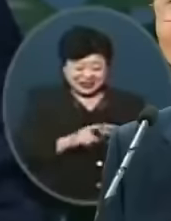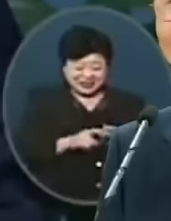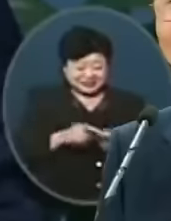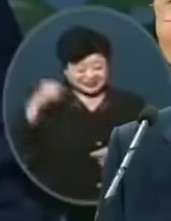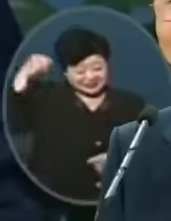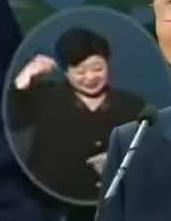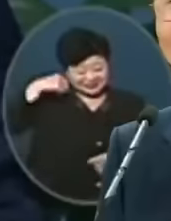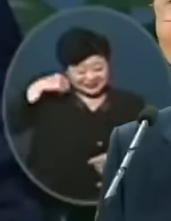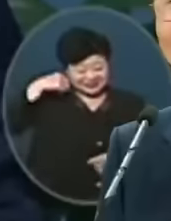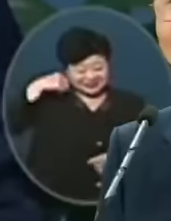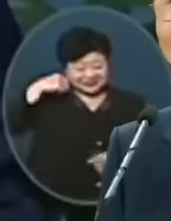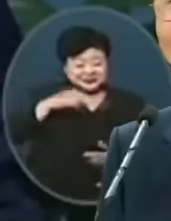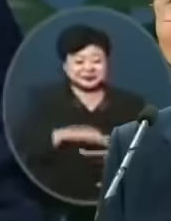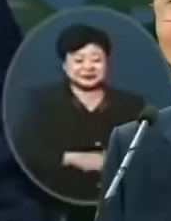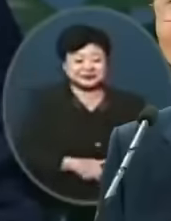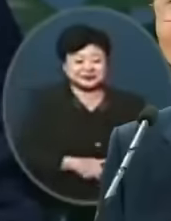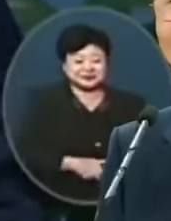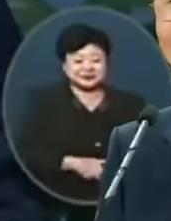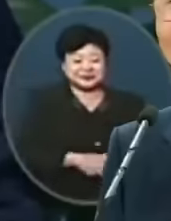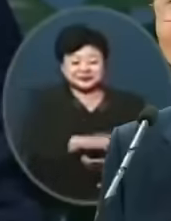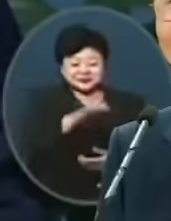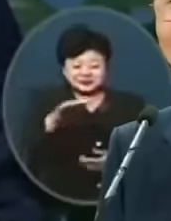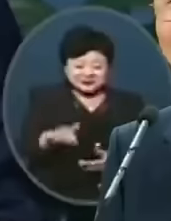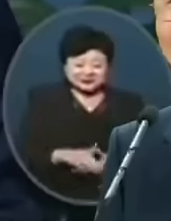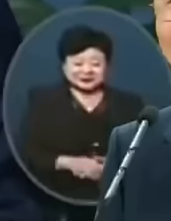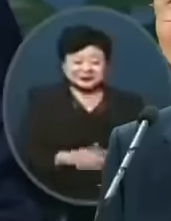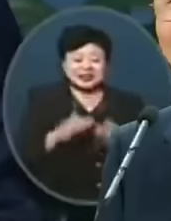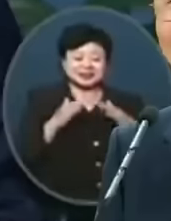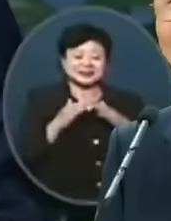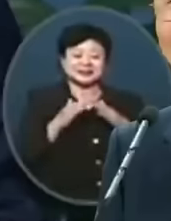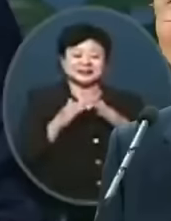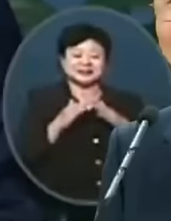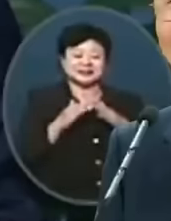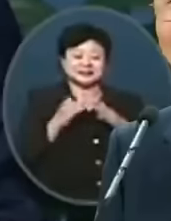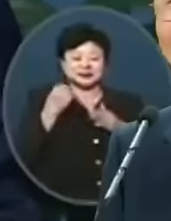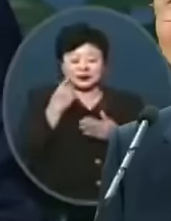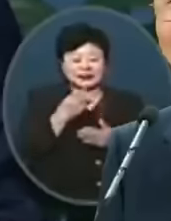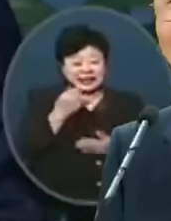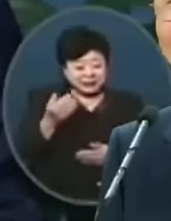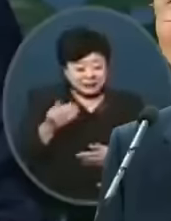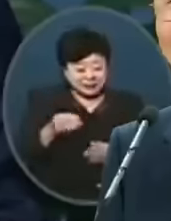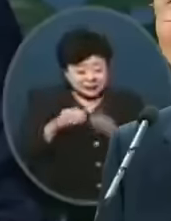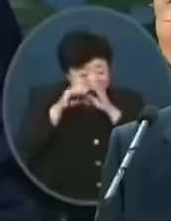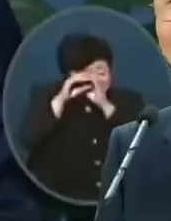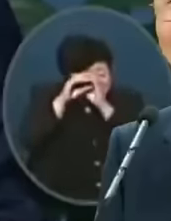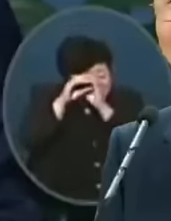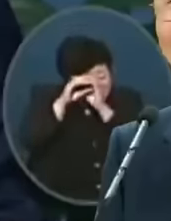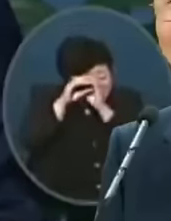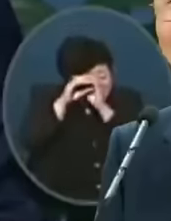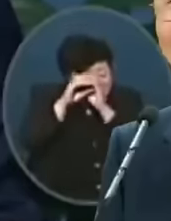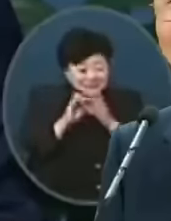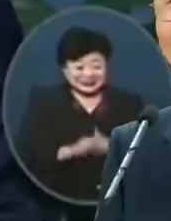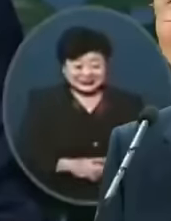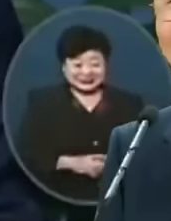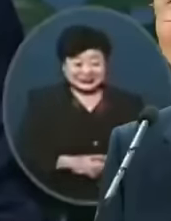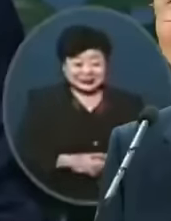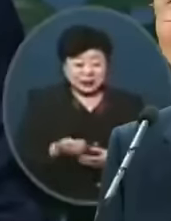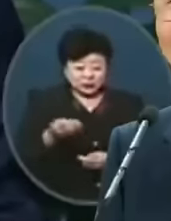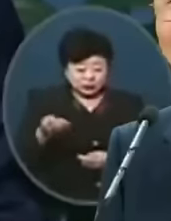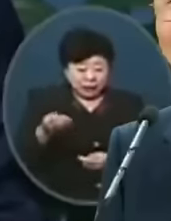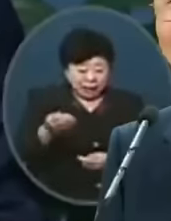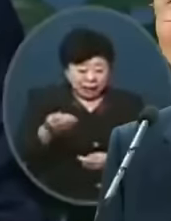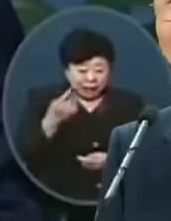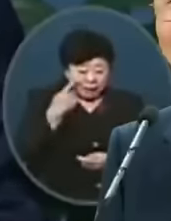느껴져서 우리 집에 누가 왔다 가면 창문으로 내려다볼 때 그런 생각을 종종